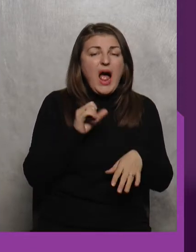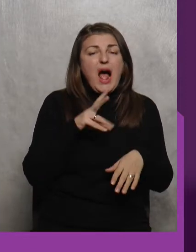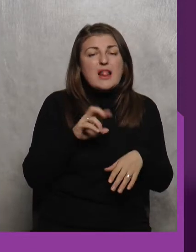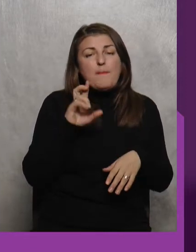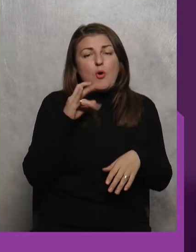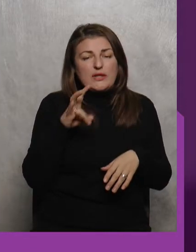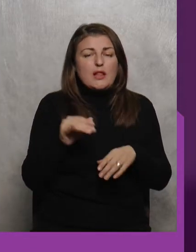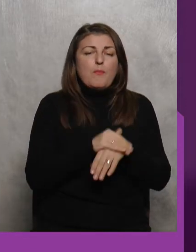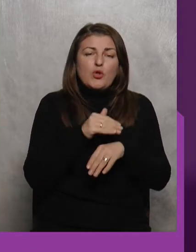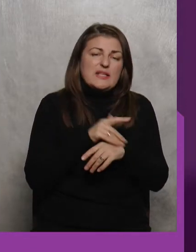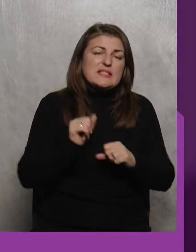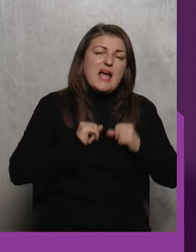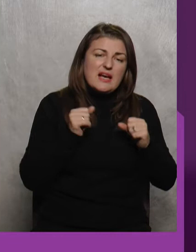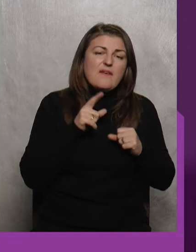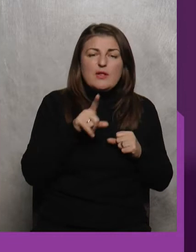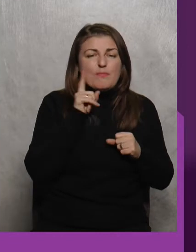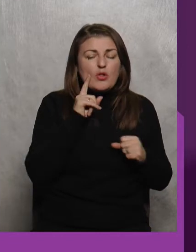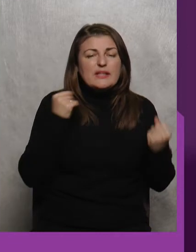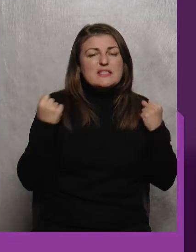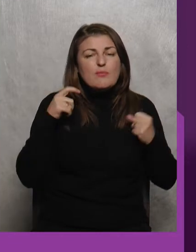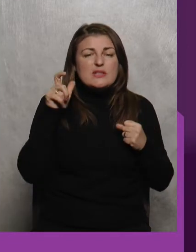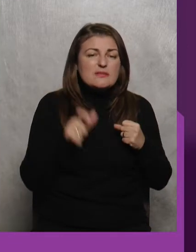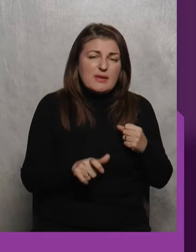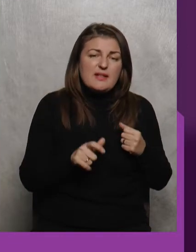Богдан молодець, старається, він молодий спортсмен,